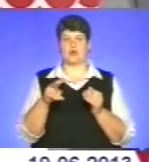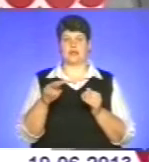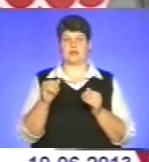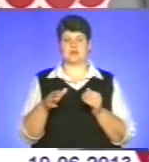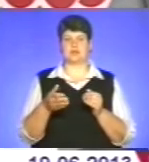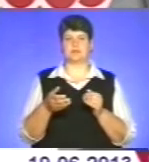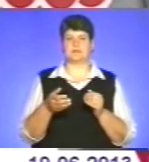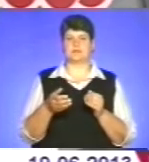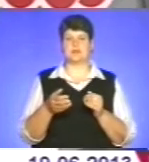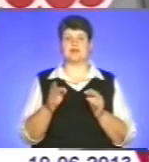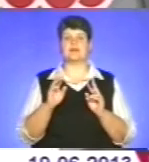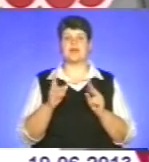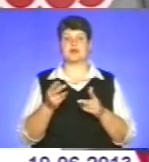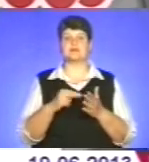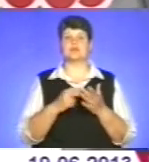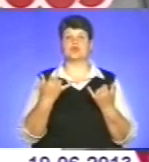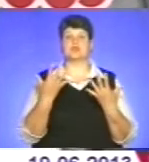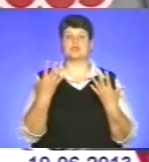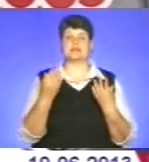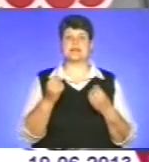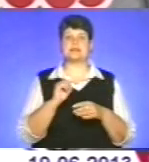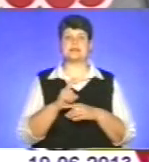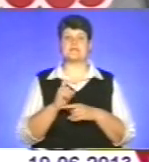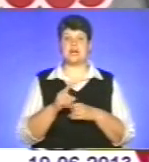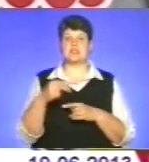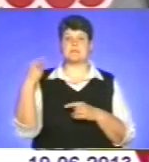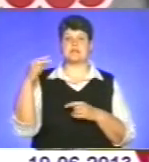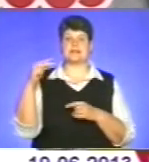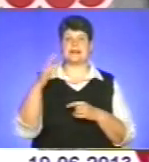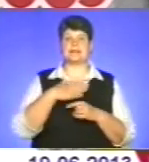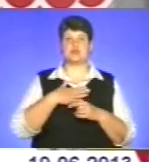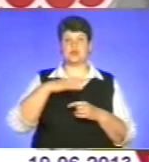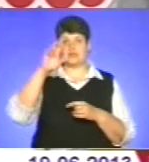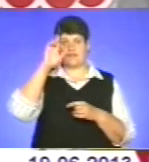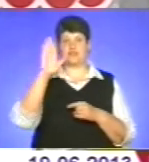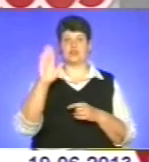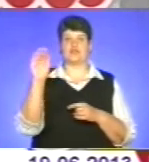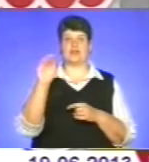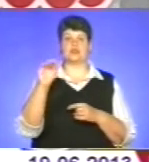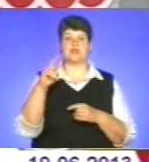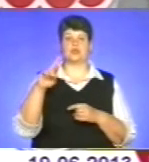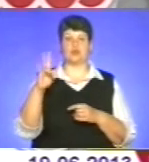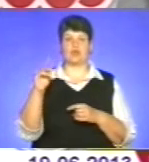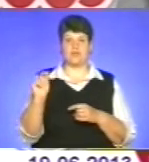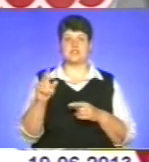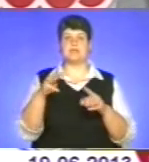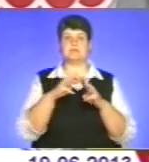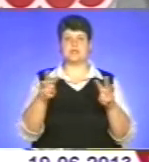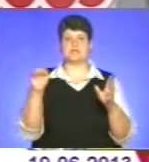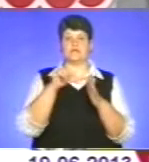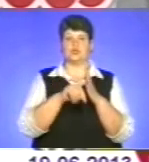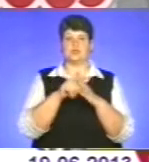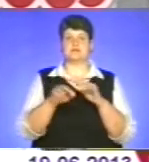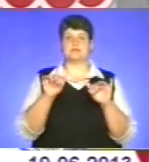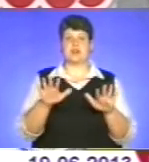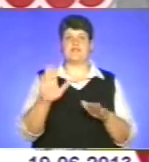Як ставить на сьогоднішній день і нам завдання президент нашої держави Віктор Федорович Янукович і міністр внутрішніх справ Віталій